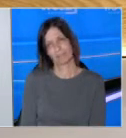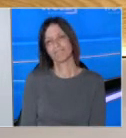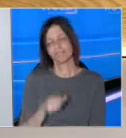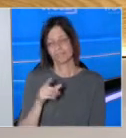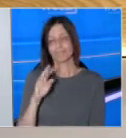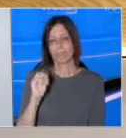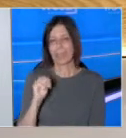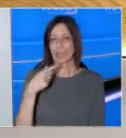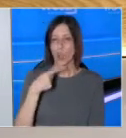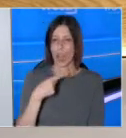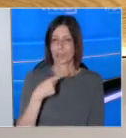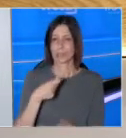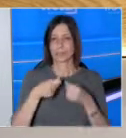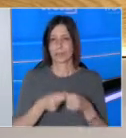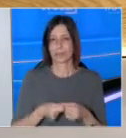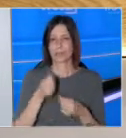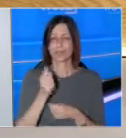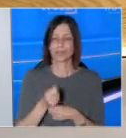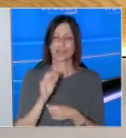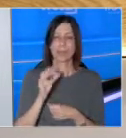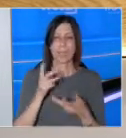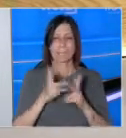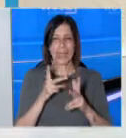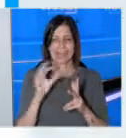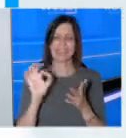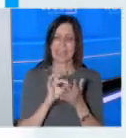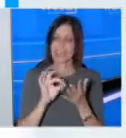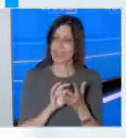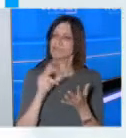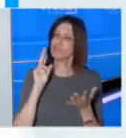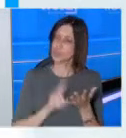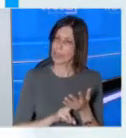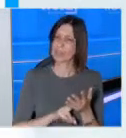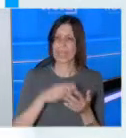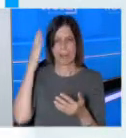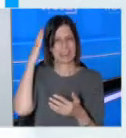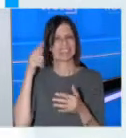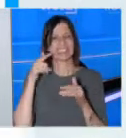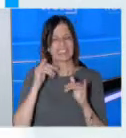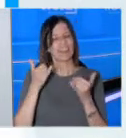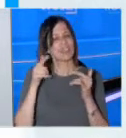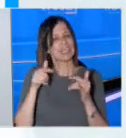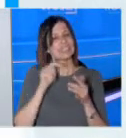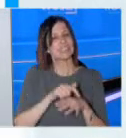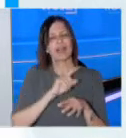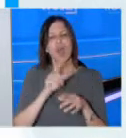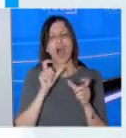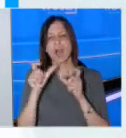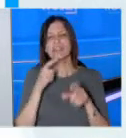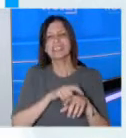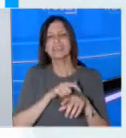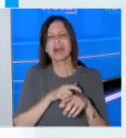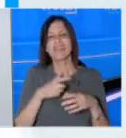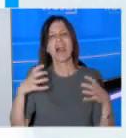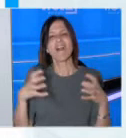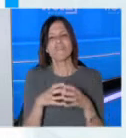מאי גולן. חבר הכנסת ישראל פריג' ממרץ כתב, צודק נפתלי בנט, זו אכן לא העת לחרמות, זה הזמן שחברי